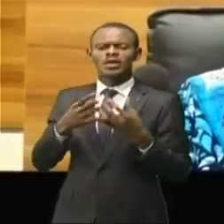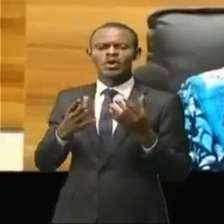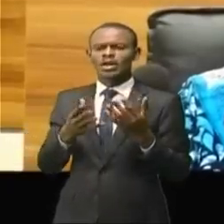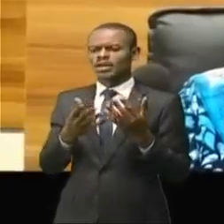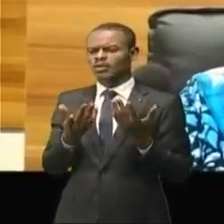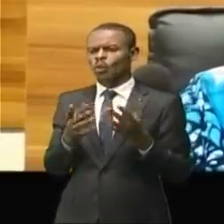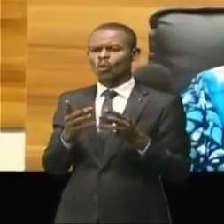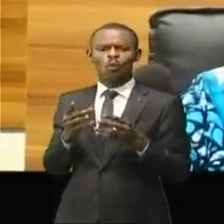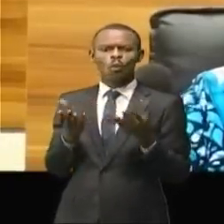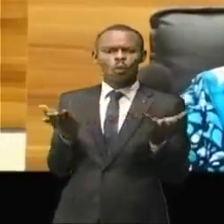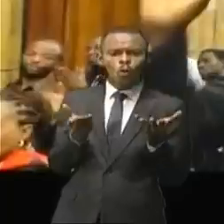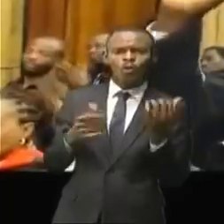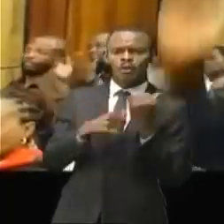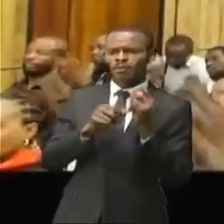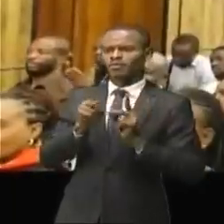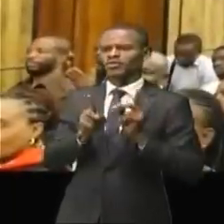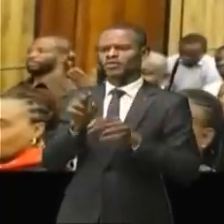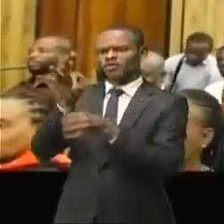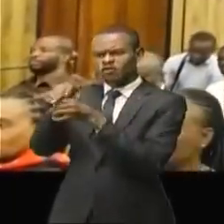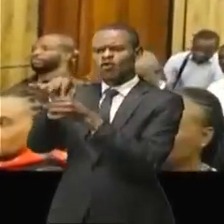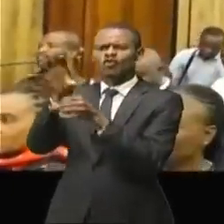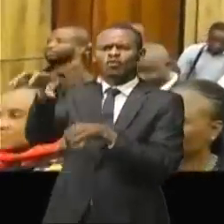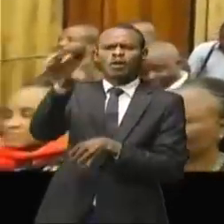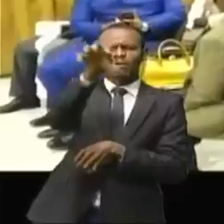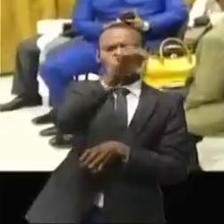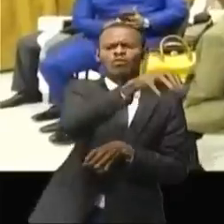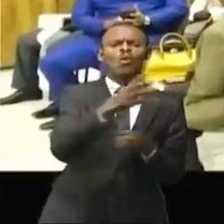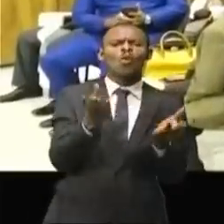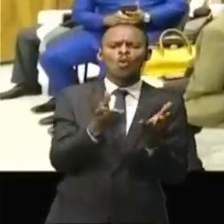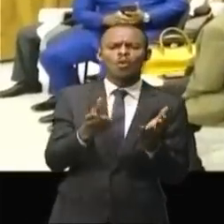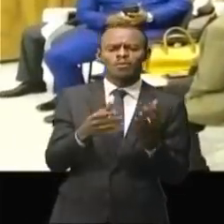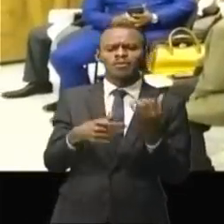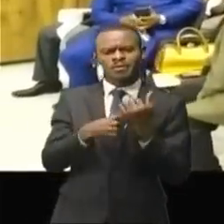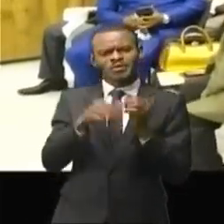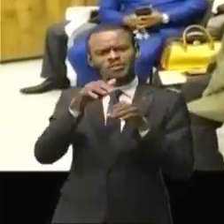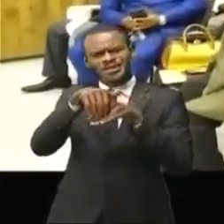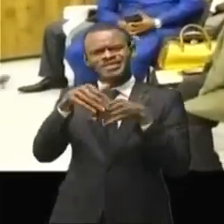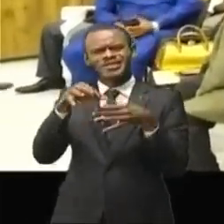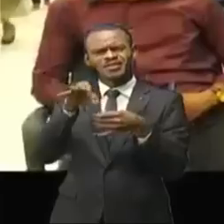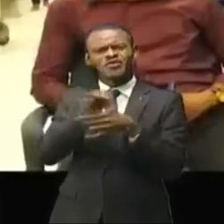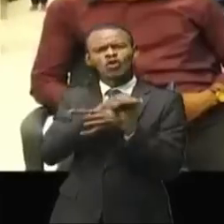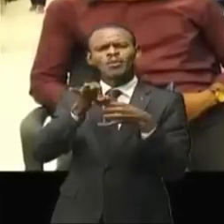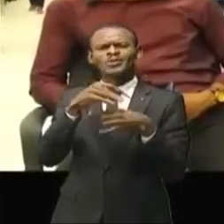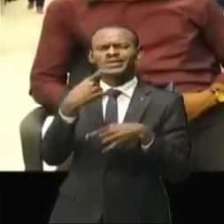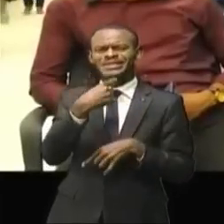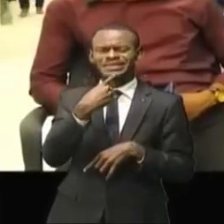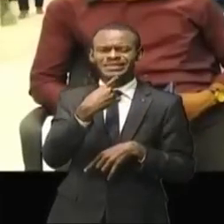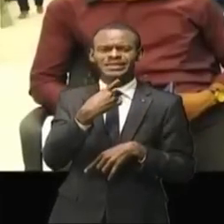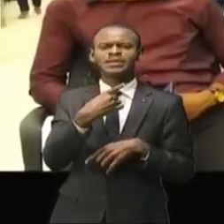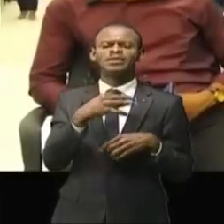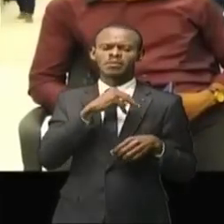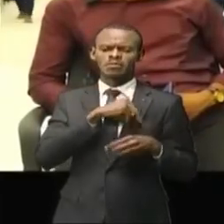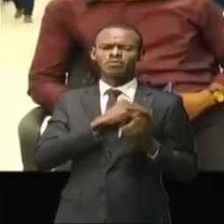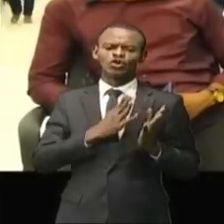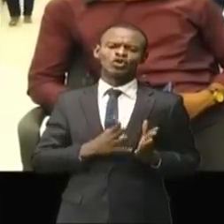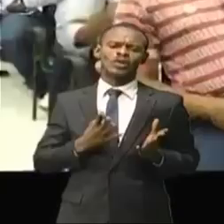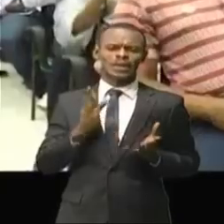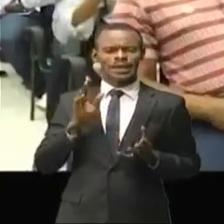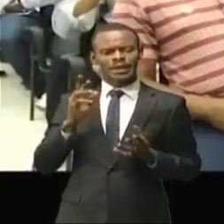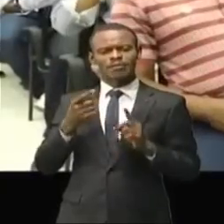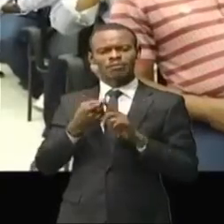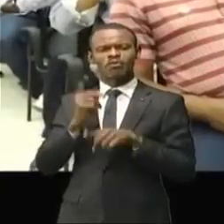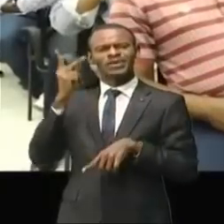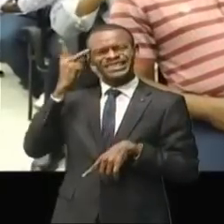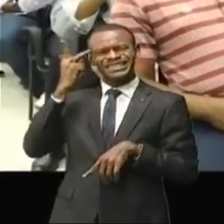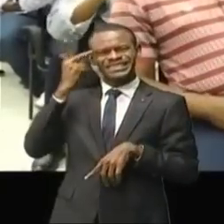les facilitateurs de cette formation sont des missionnaires de Kinshasa des chiffres d'antenne et les informaticiens ces travaux ont été lancés